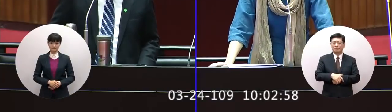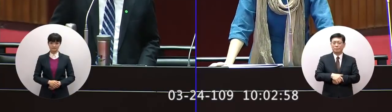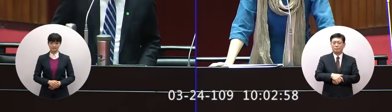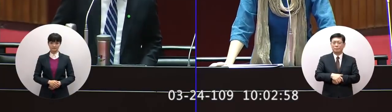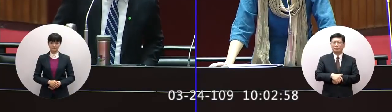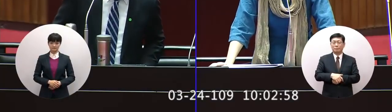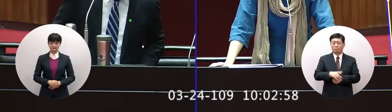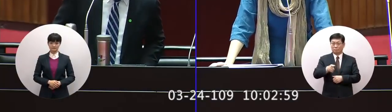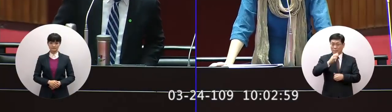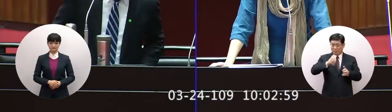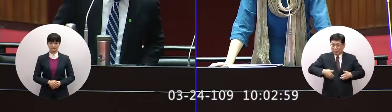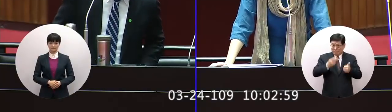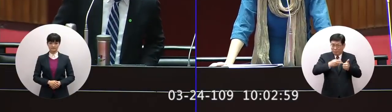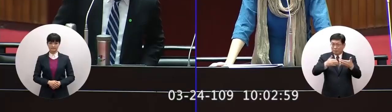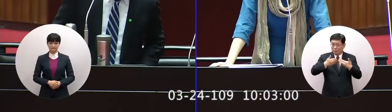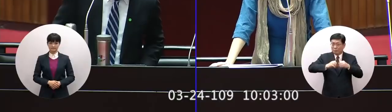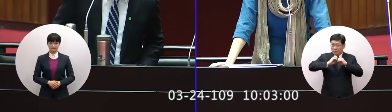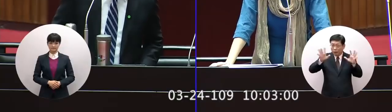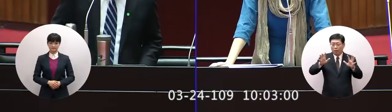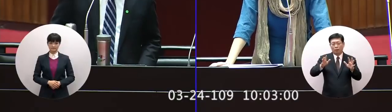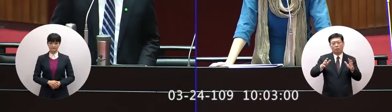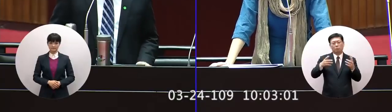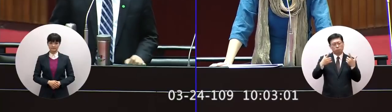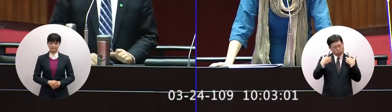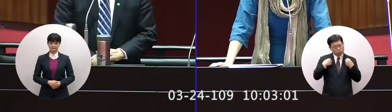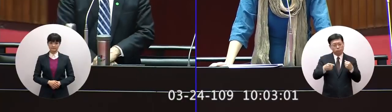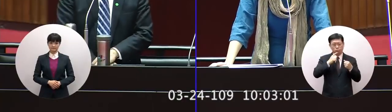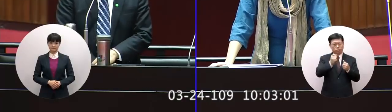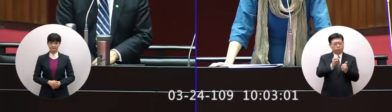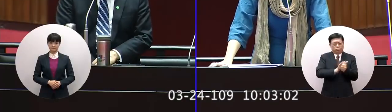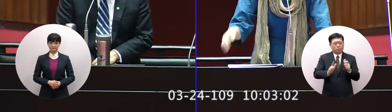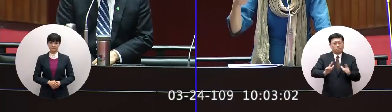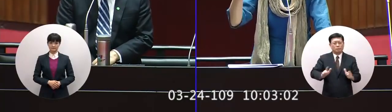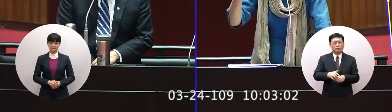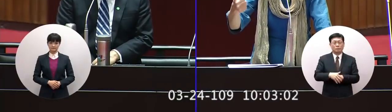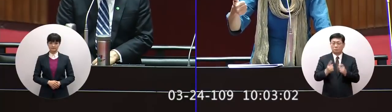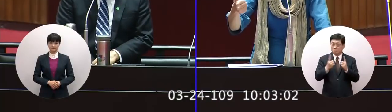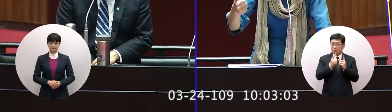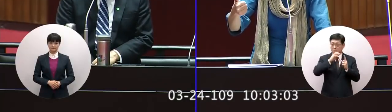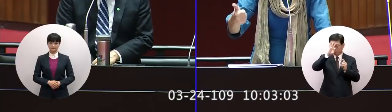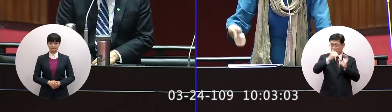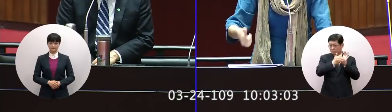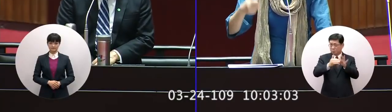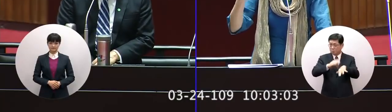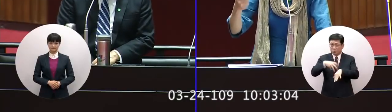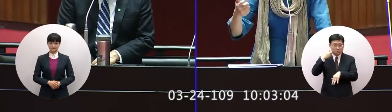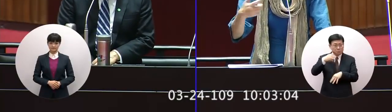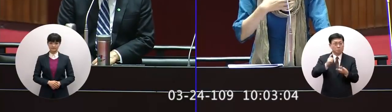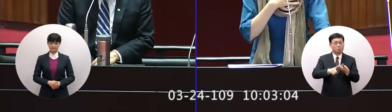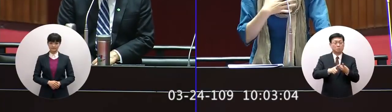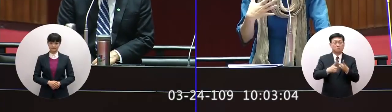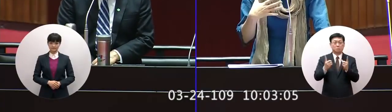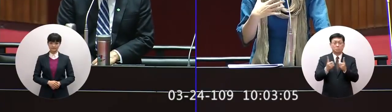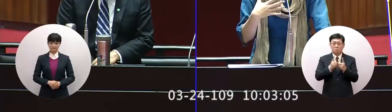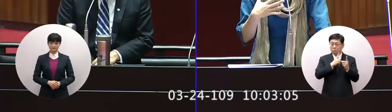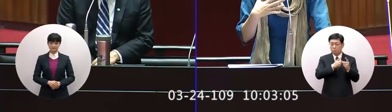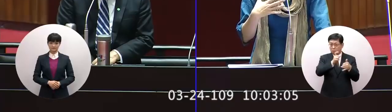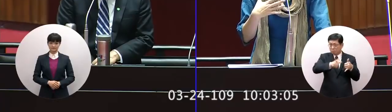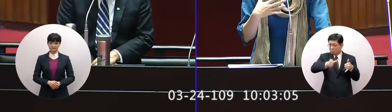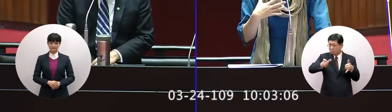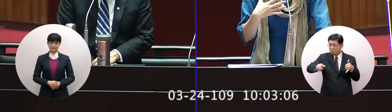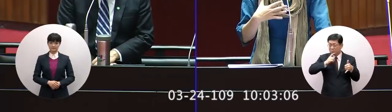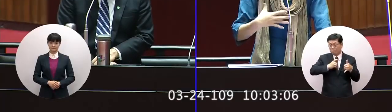因为发布紧急命令，那当然就是说影响非常的重大，对于防疫的效果，还有对我们每一